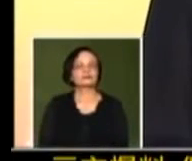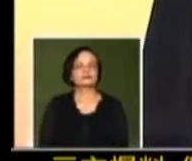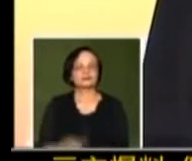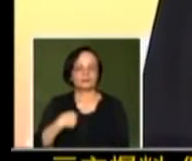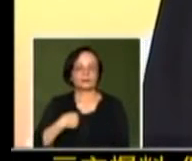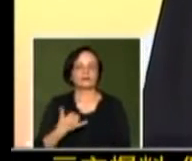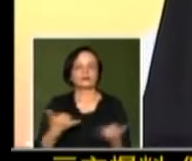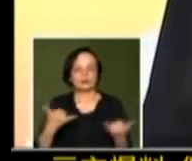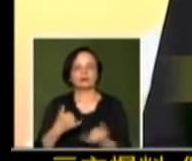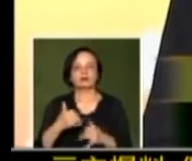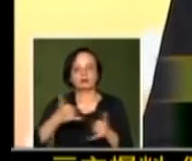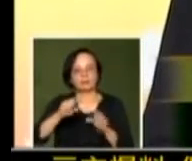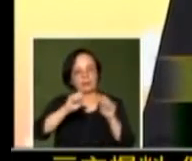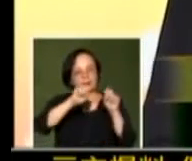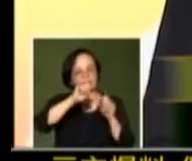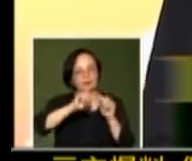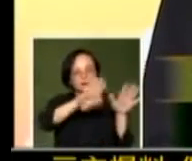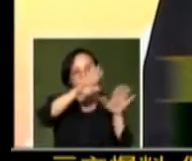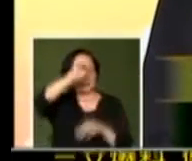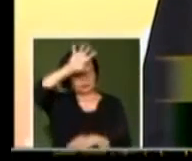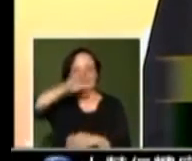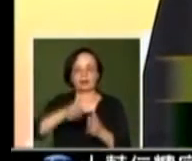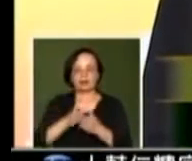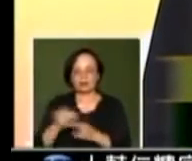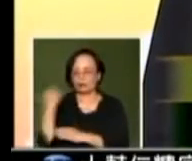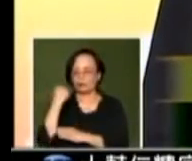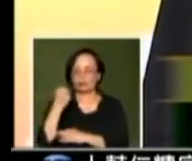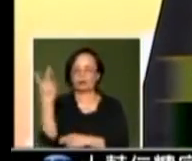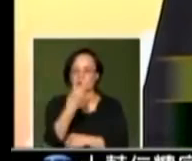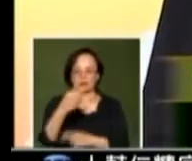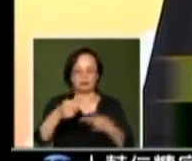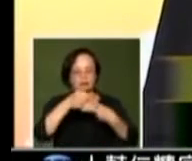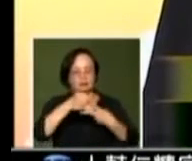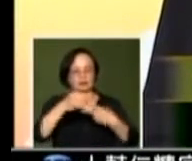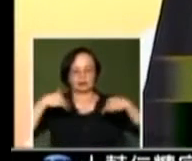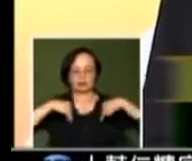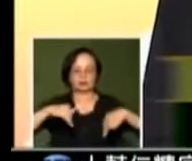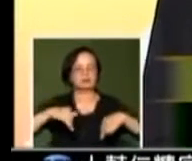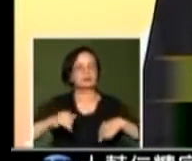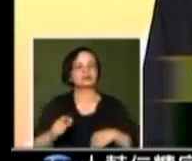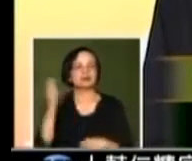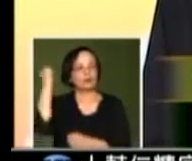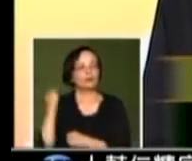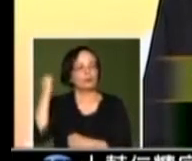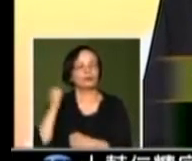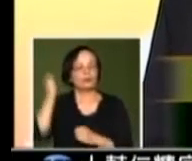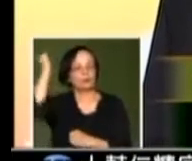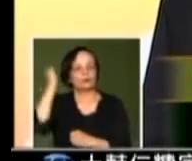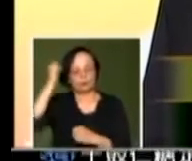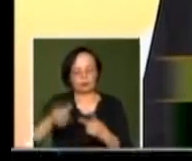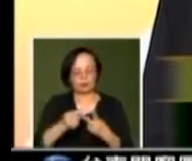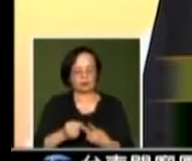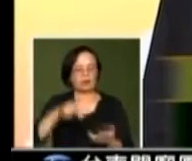进党爱为两个方面来努力，第一就是讲街头运动，第三就是伫立法院来